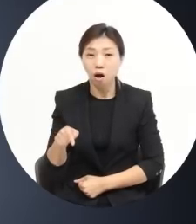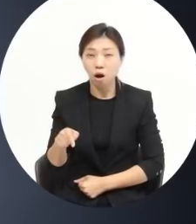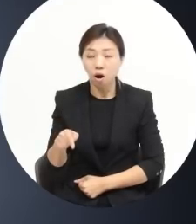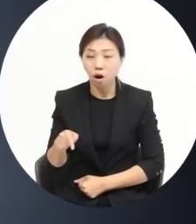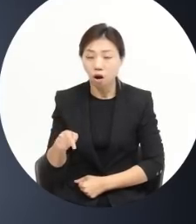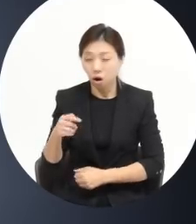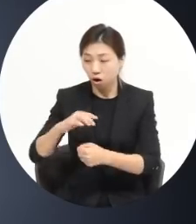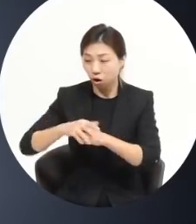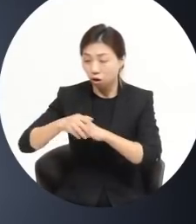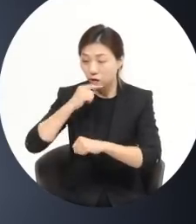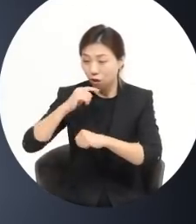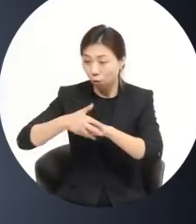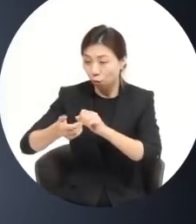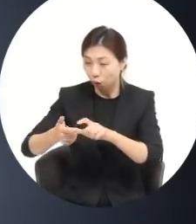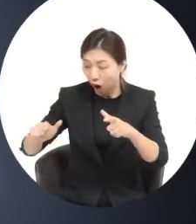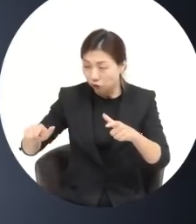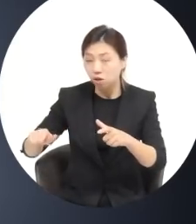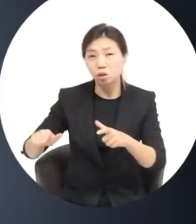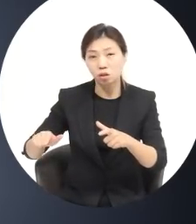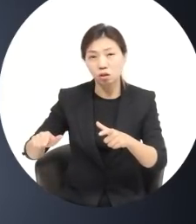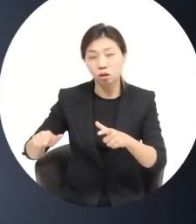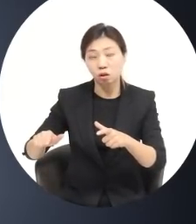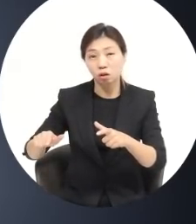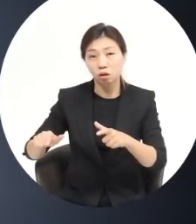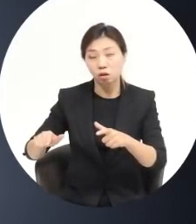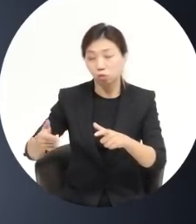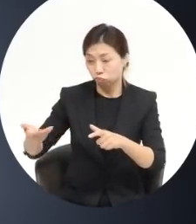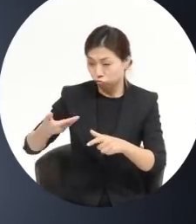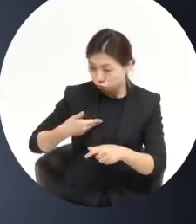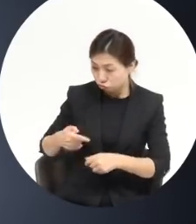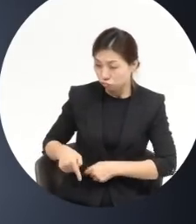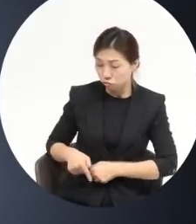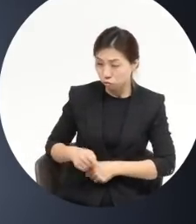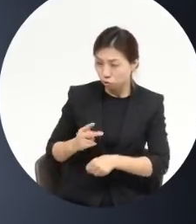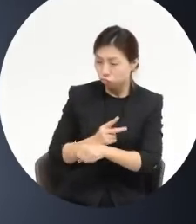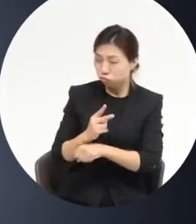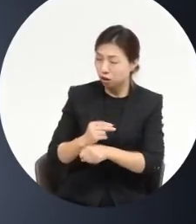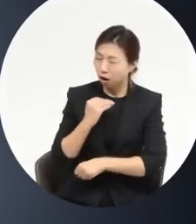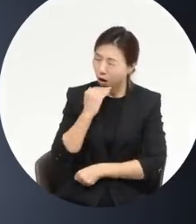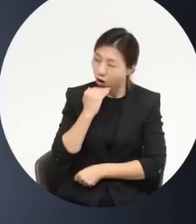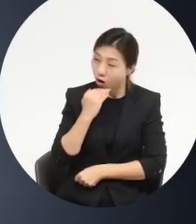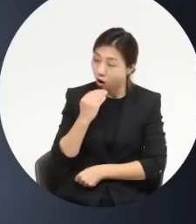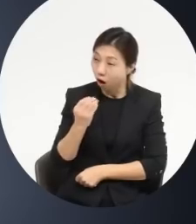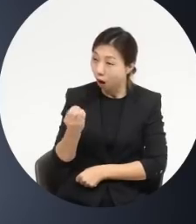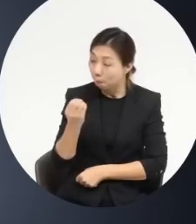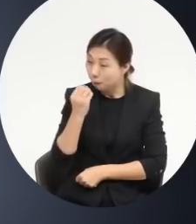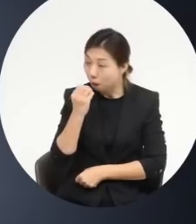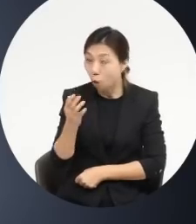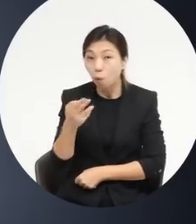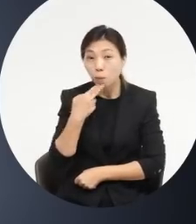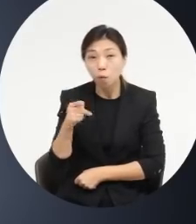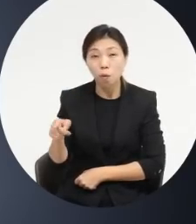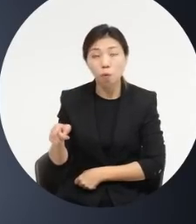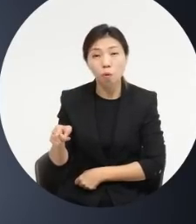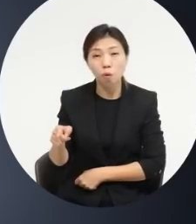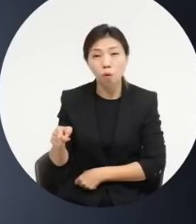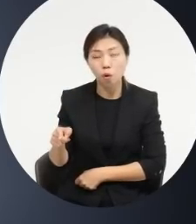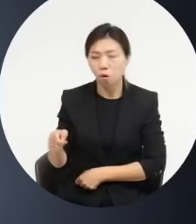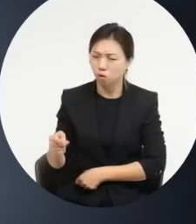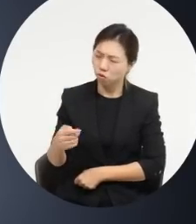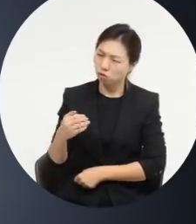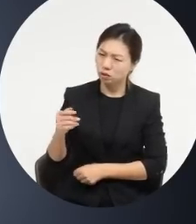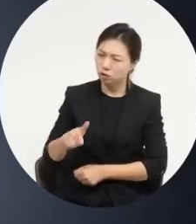그래서 저녁이 없나 싶어서 자리에서 일어나려면 저녁 준비 다 됐다 그래요. 저녁을 딱 먹자마자 바로